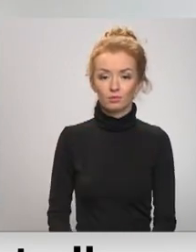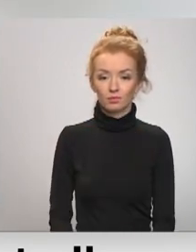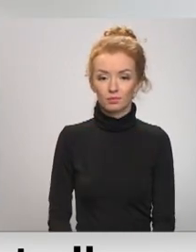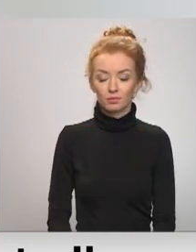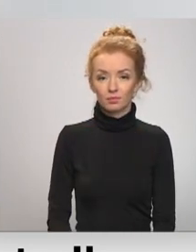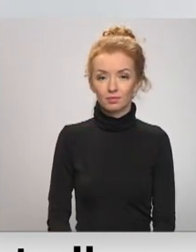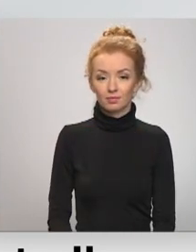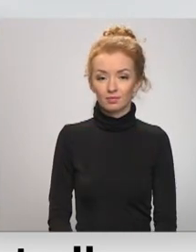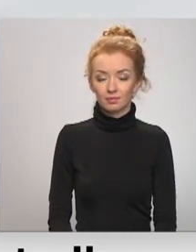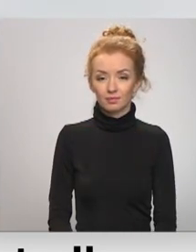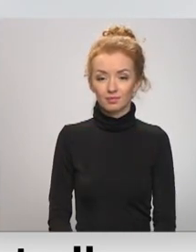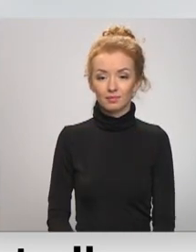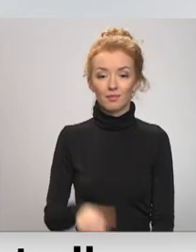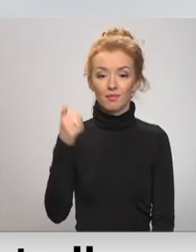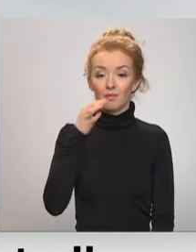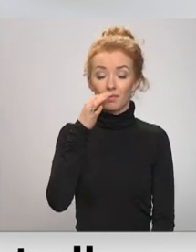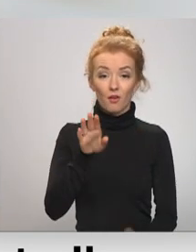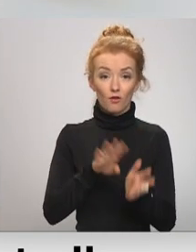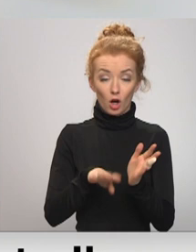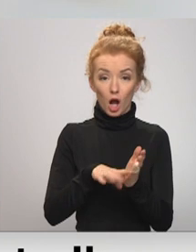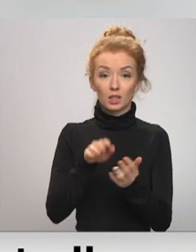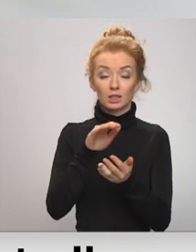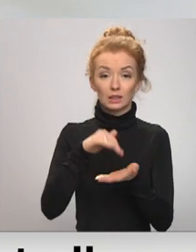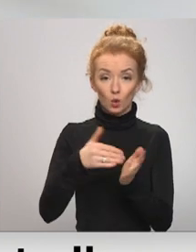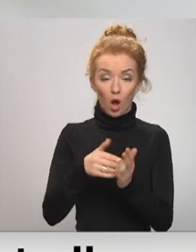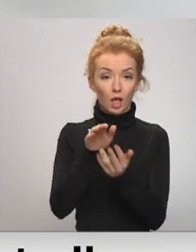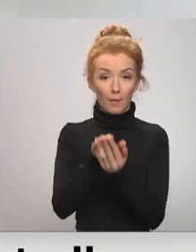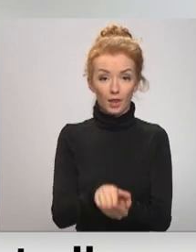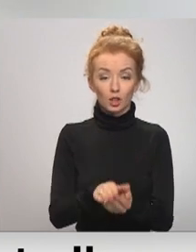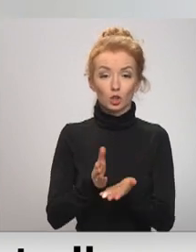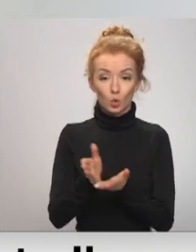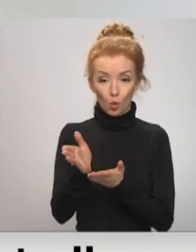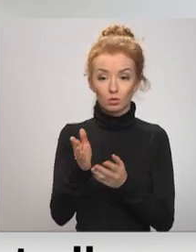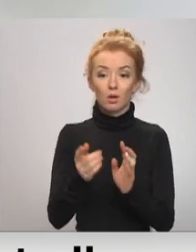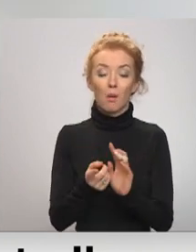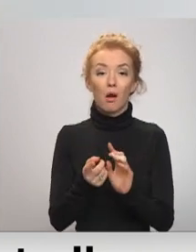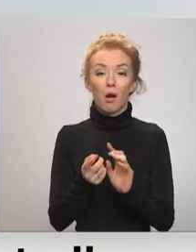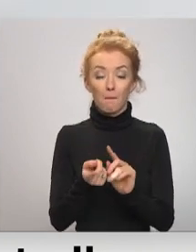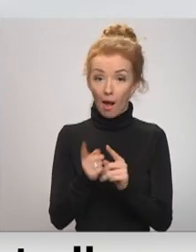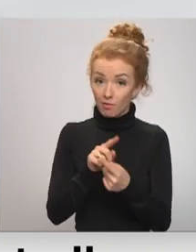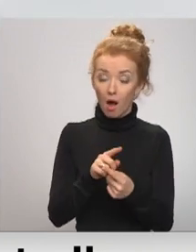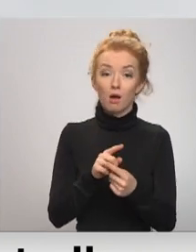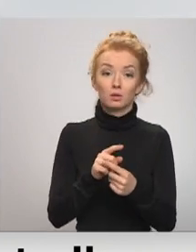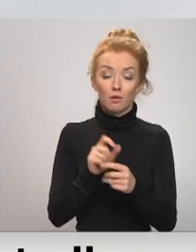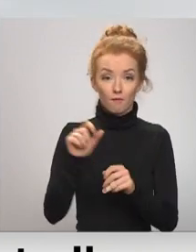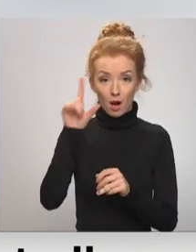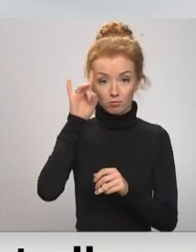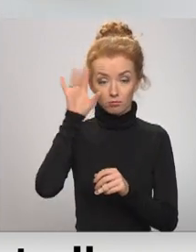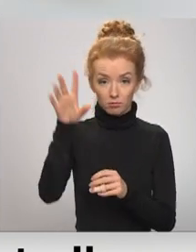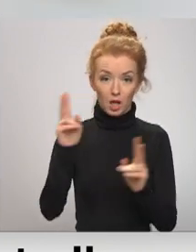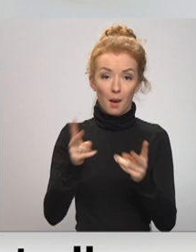vienkārši ir situācija apbedīšanas nozare mainās par labu kremācijām, un nu, tas ir